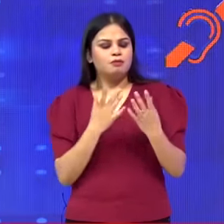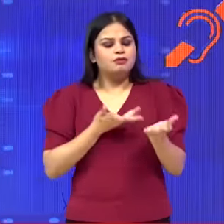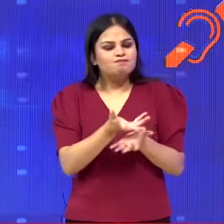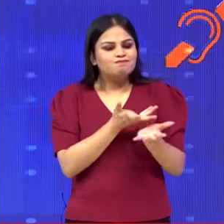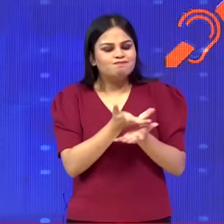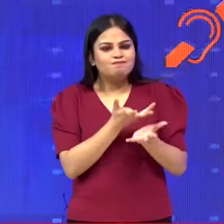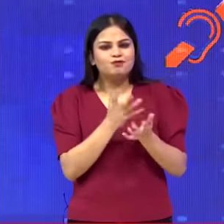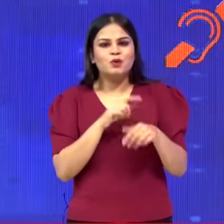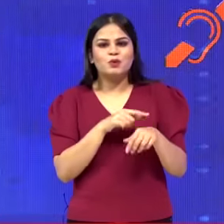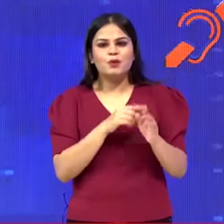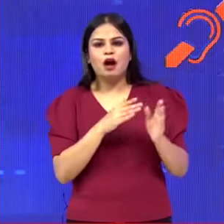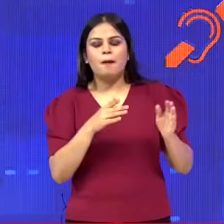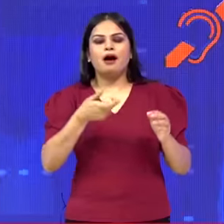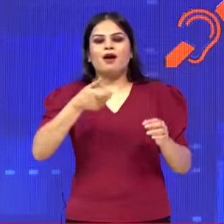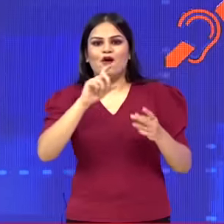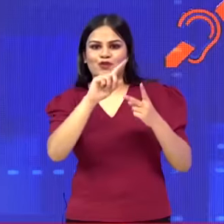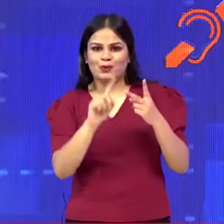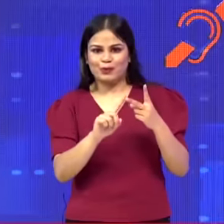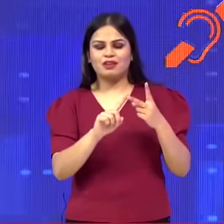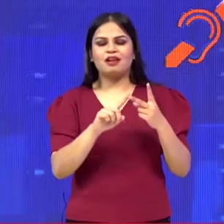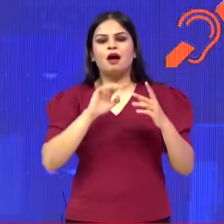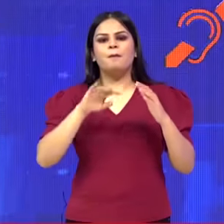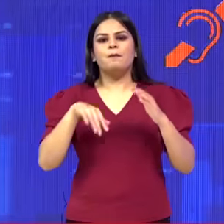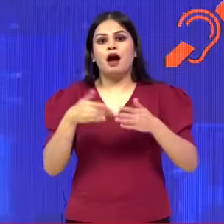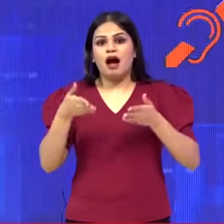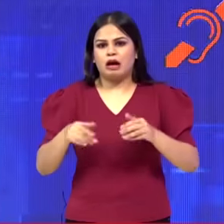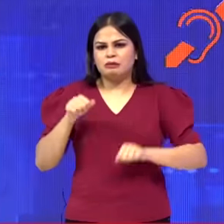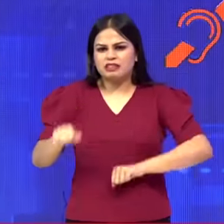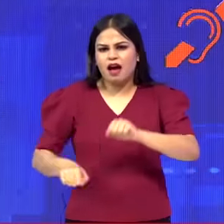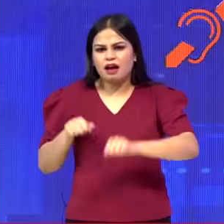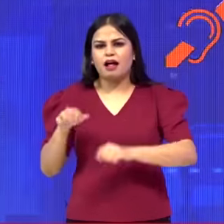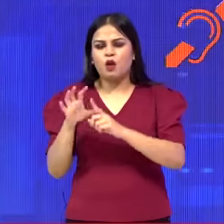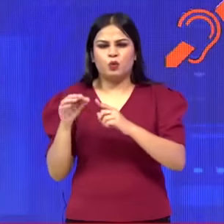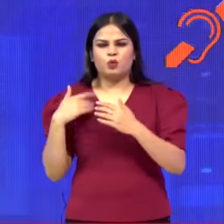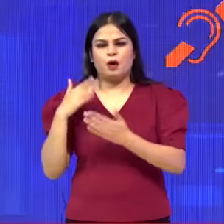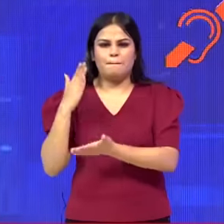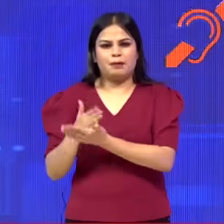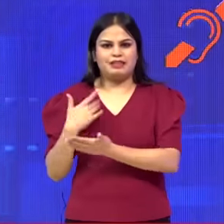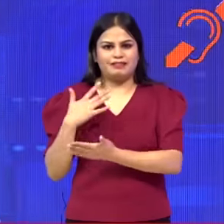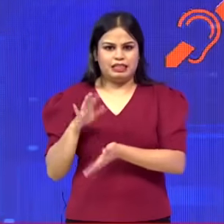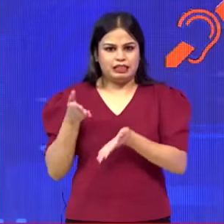हूँ, और फिर एक और कॉफ़ी हो जाती है। और अभी तो साइकिल वाइकिल नहीं करता मैं,